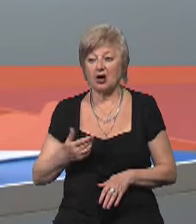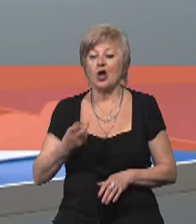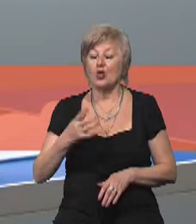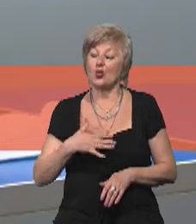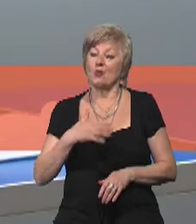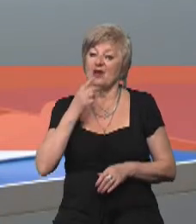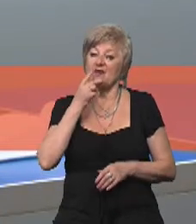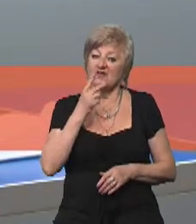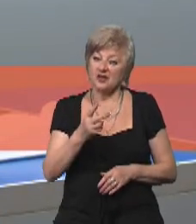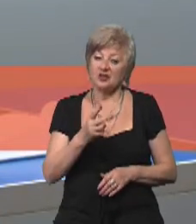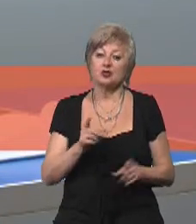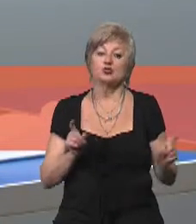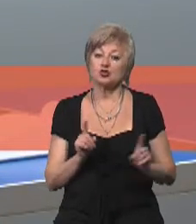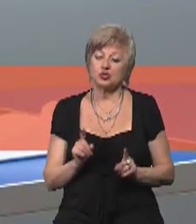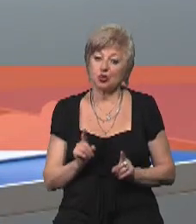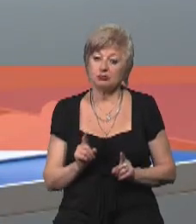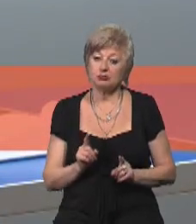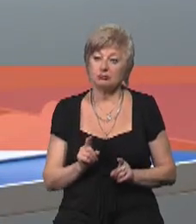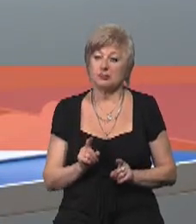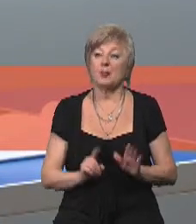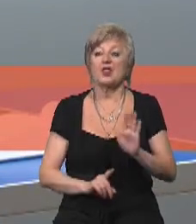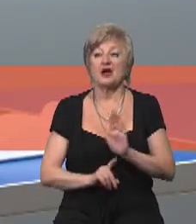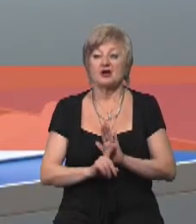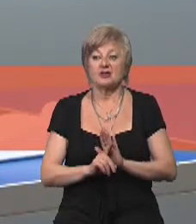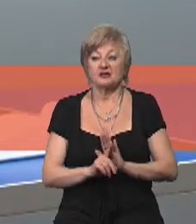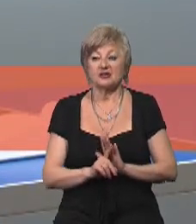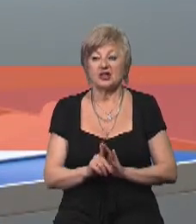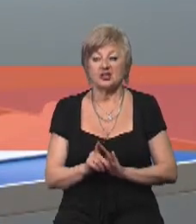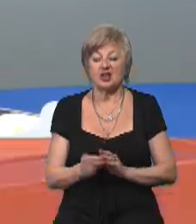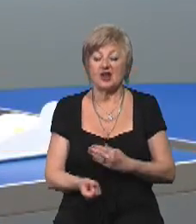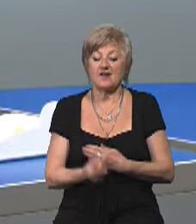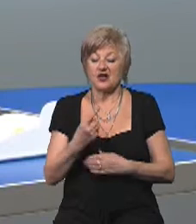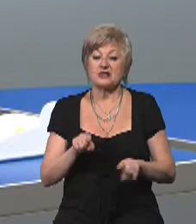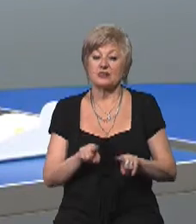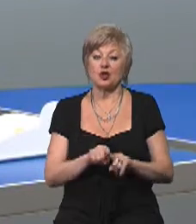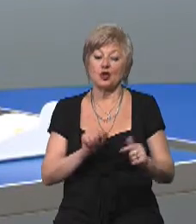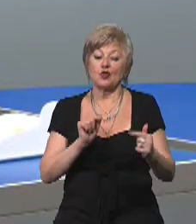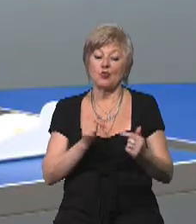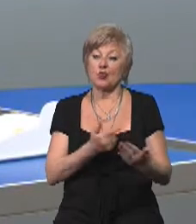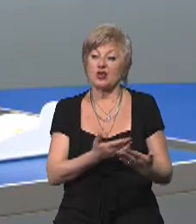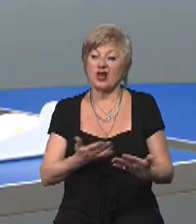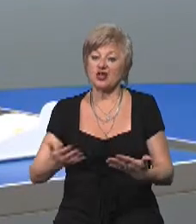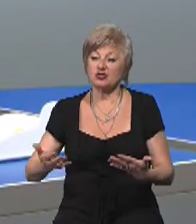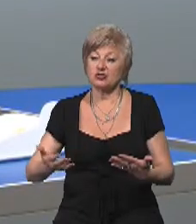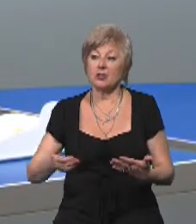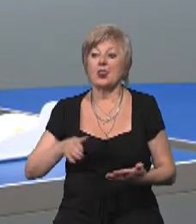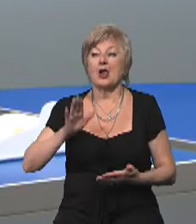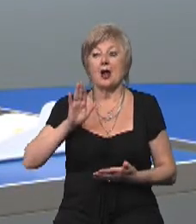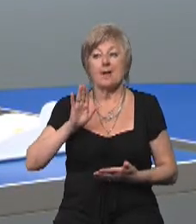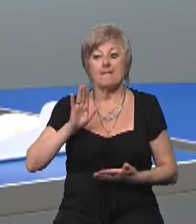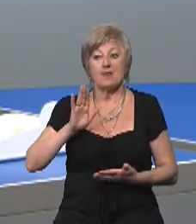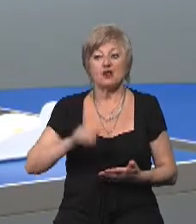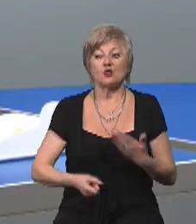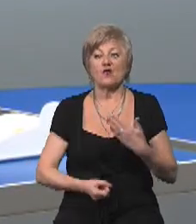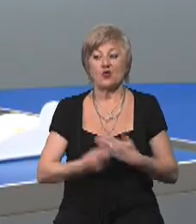ми бачимо таку тенденцію, що спочатку виникають якісь протиріччя, потім